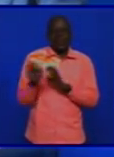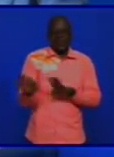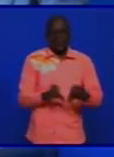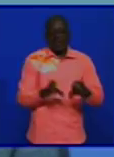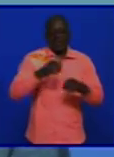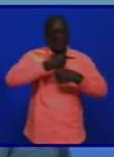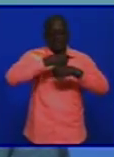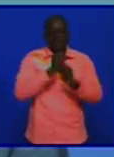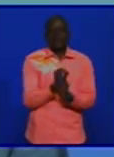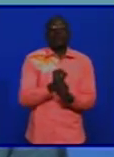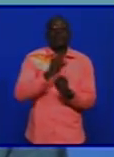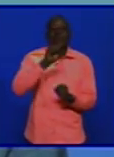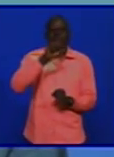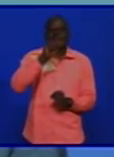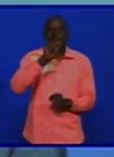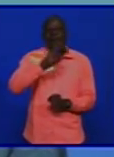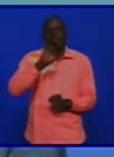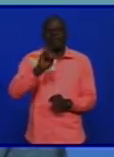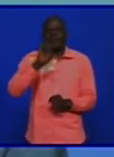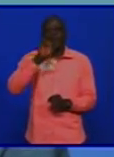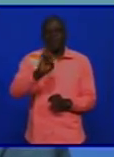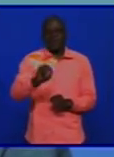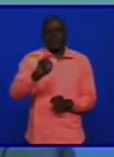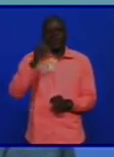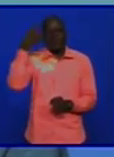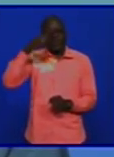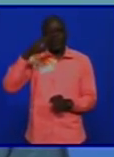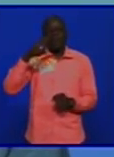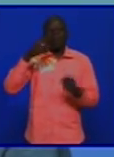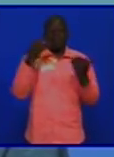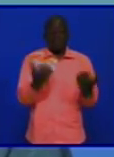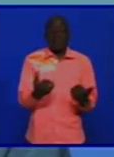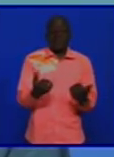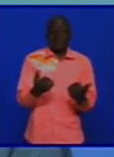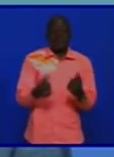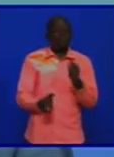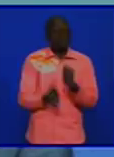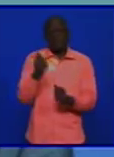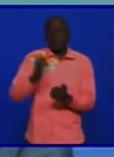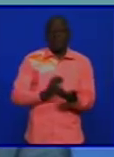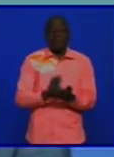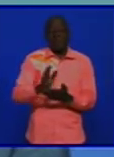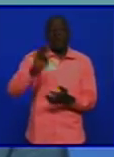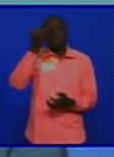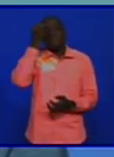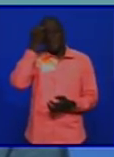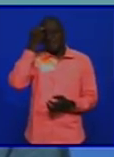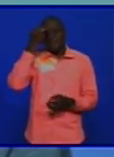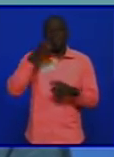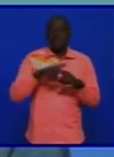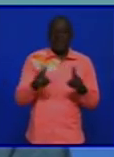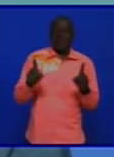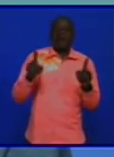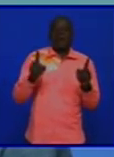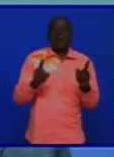SAMAO. L'organisation de la SAMAO, désormais, n'est plus faite par le ministère des Mines et des Carrières, mais